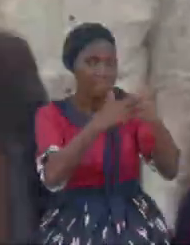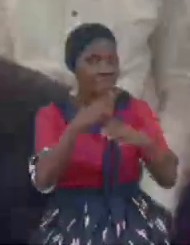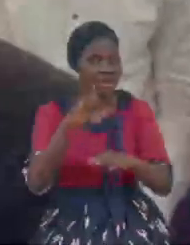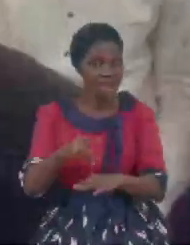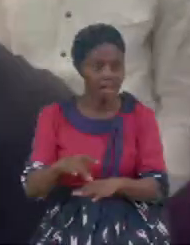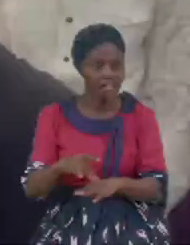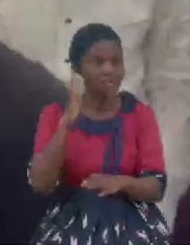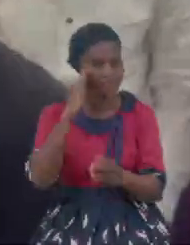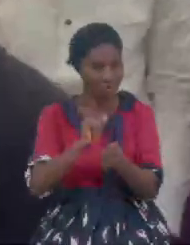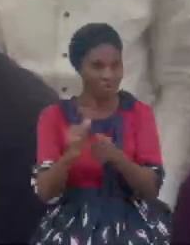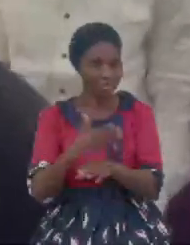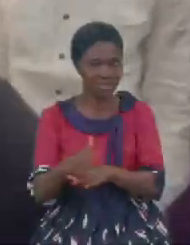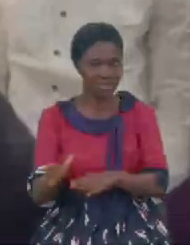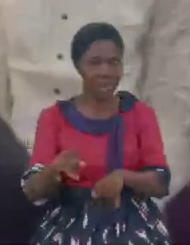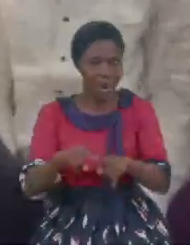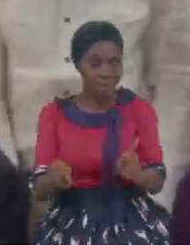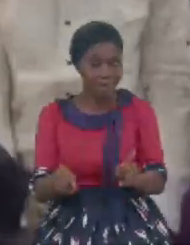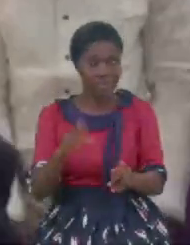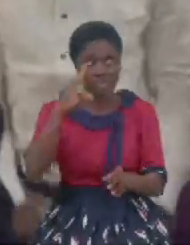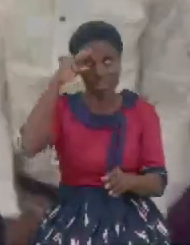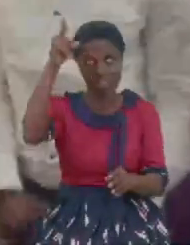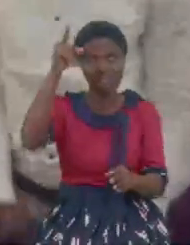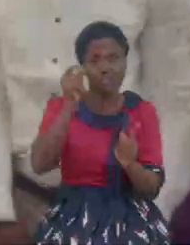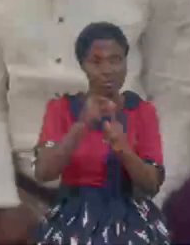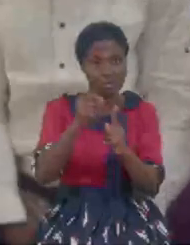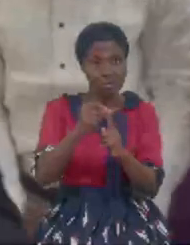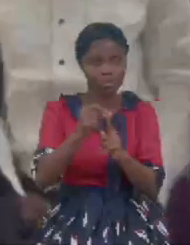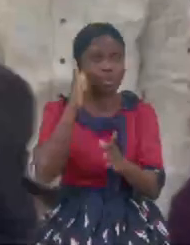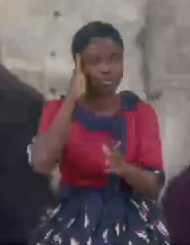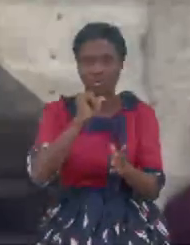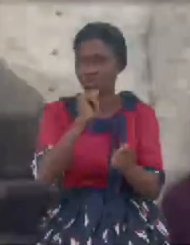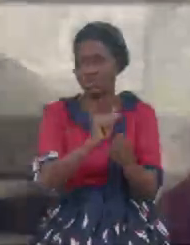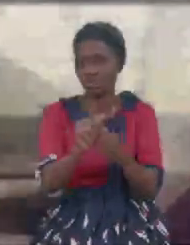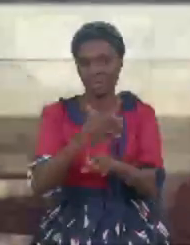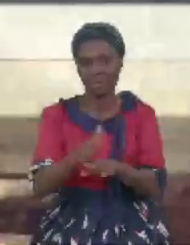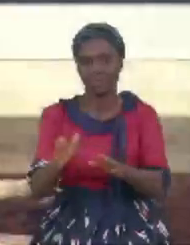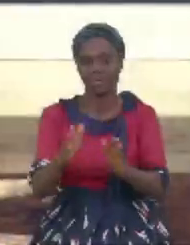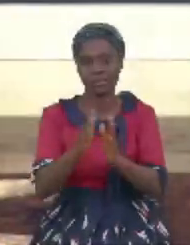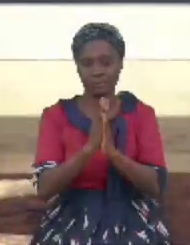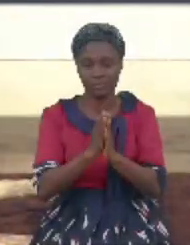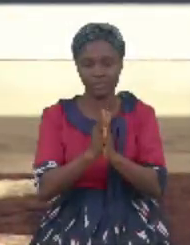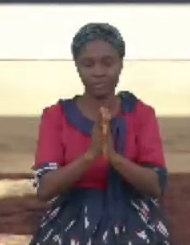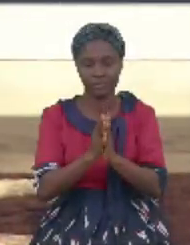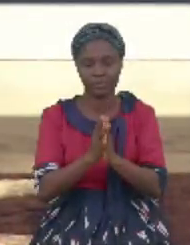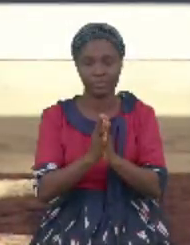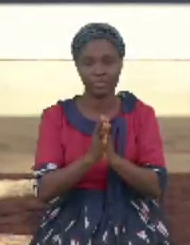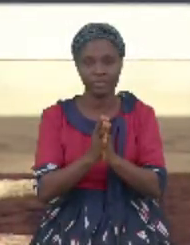terre passeront, mais sa parole ne passera pas